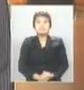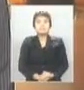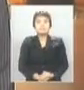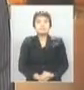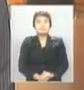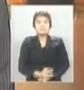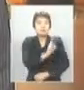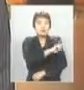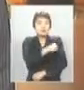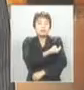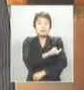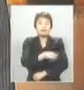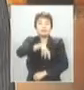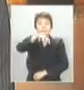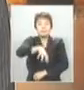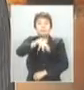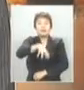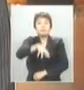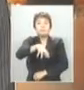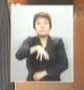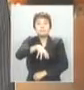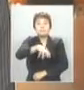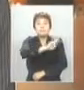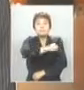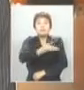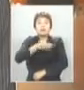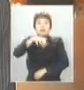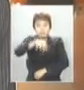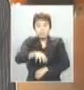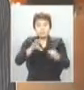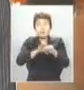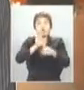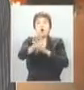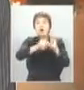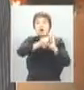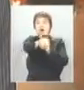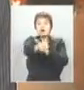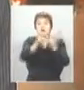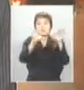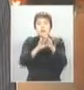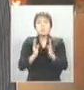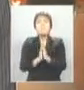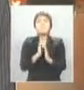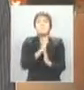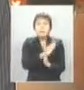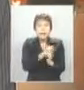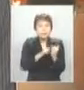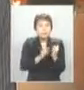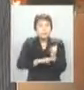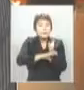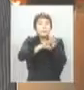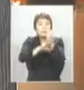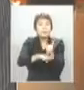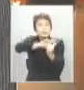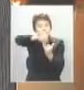ขณะแทโงพยาบาลมหาราศนครราชสีมานำเสมหาของหวพ่คุณปริสุททรจะอาวัดวดบานไร่ส่งตรวจที่โงพยา